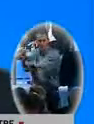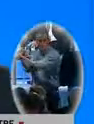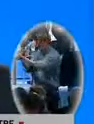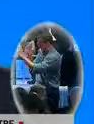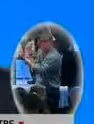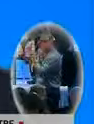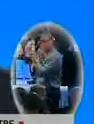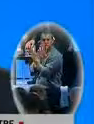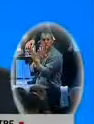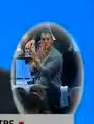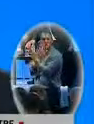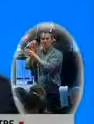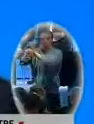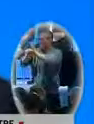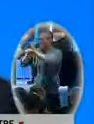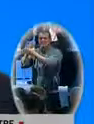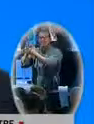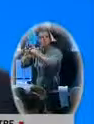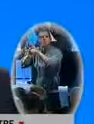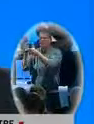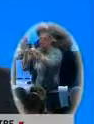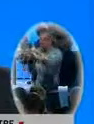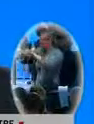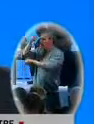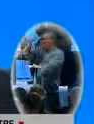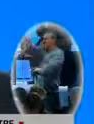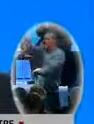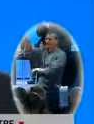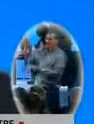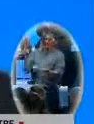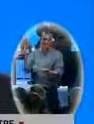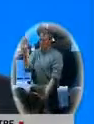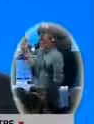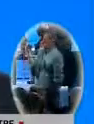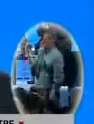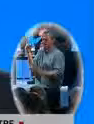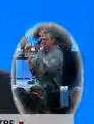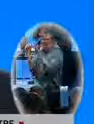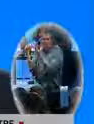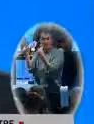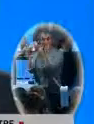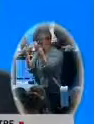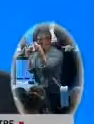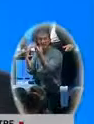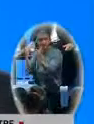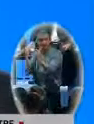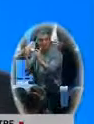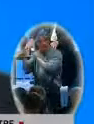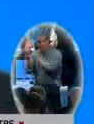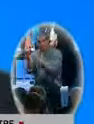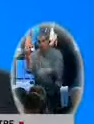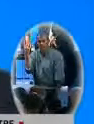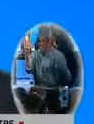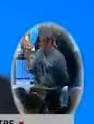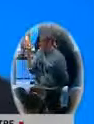politiques véritablement démocratiques. Nous rejetons le bipartisme qui empêche le dialogue et qui conduit